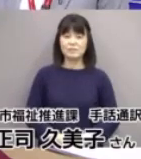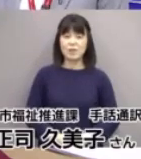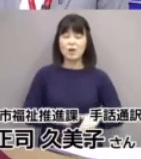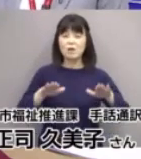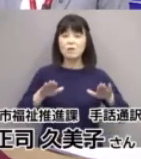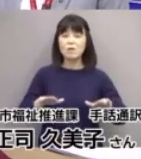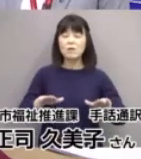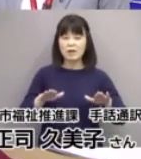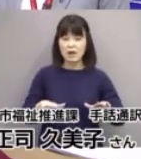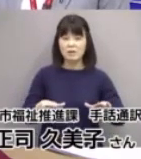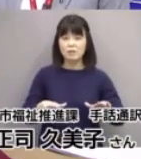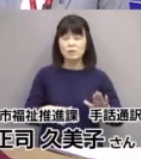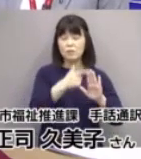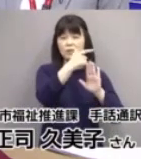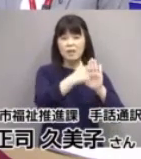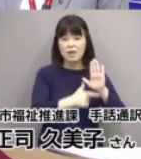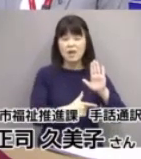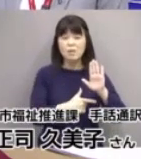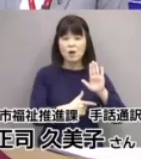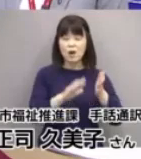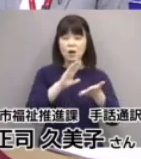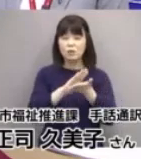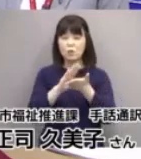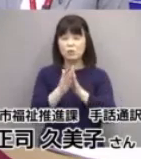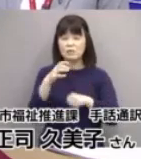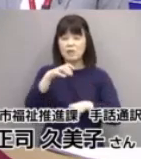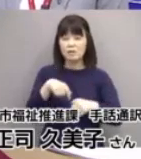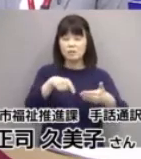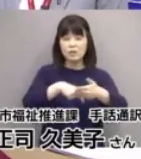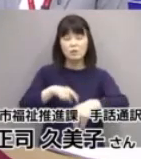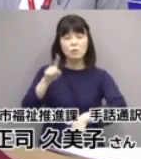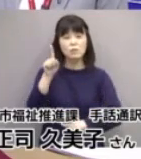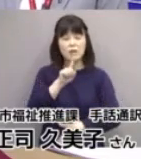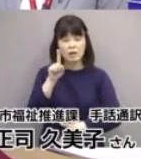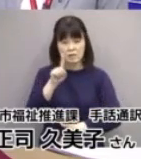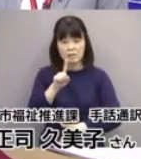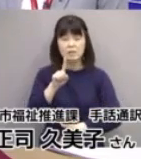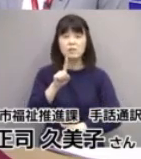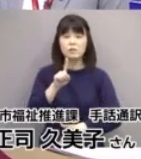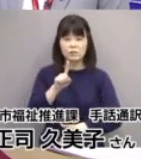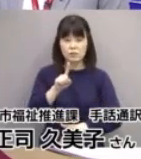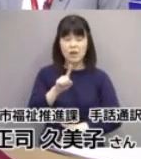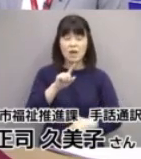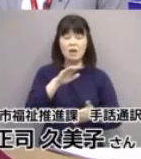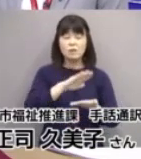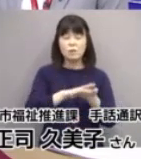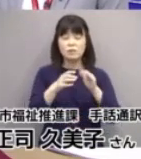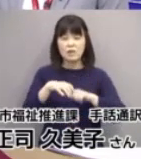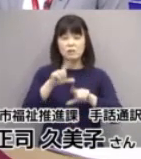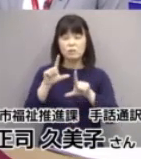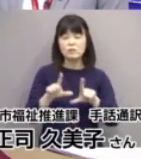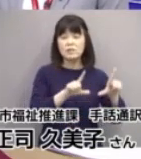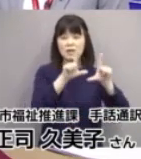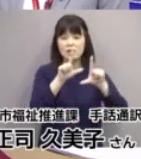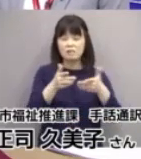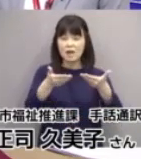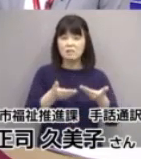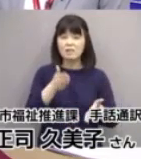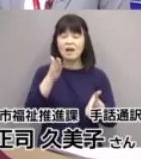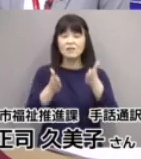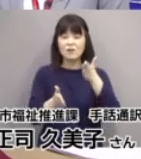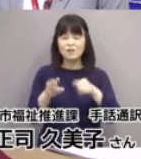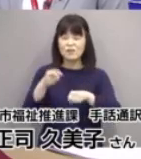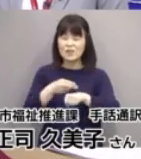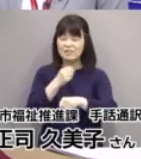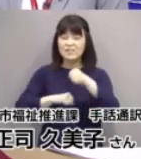今回の市政の広場は、幼稚園ってどんなところと題して、幼稚園の生活や預かり保育、特色